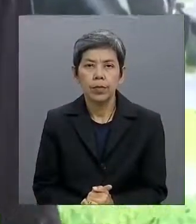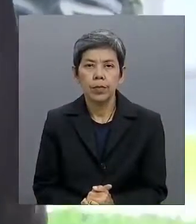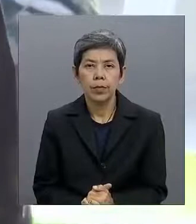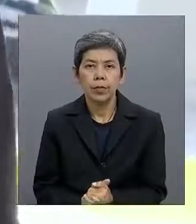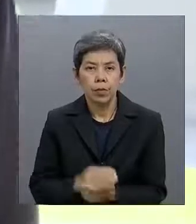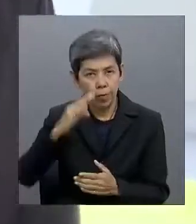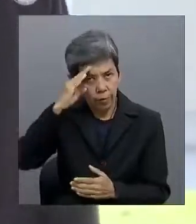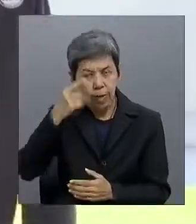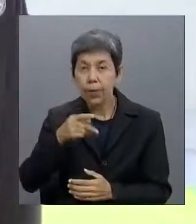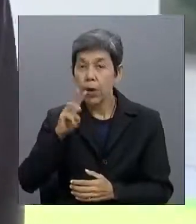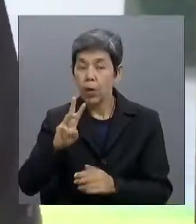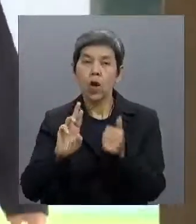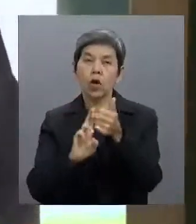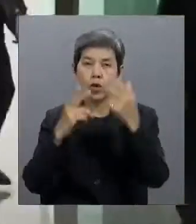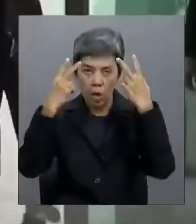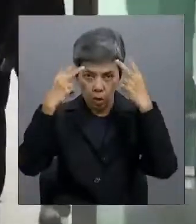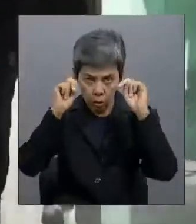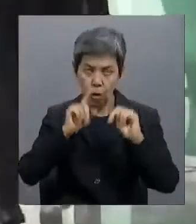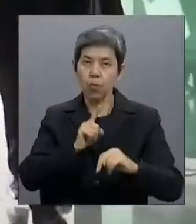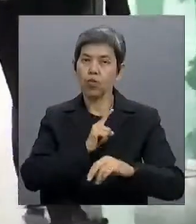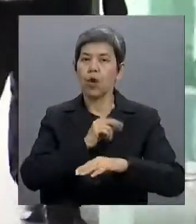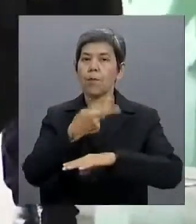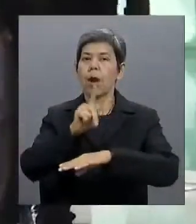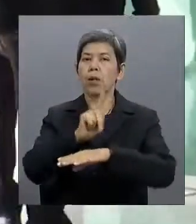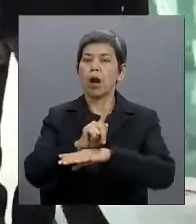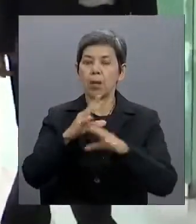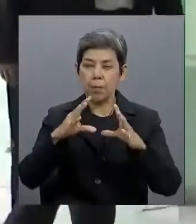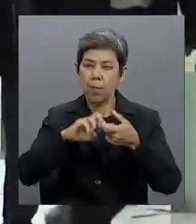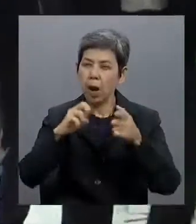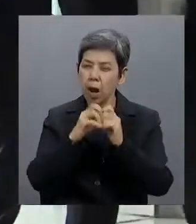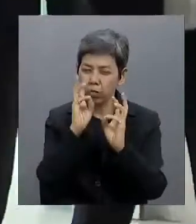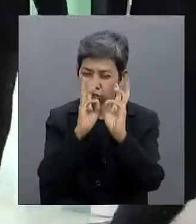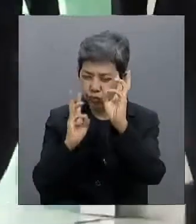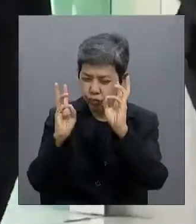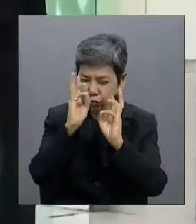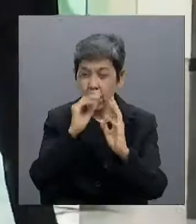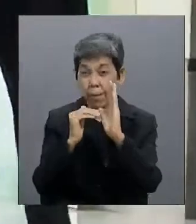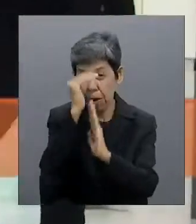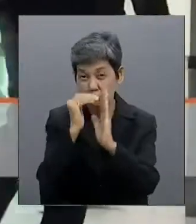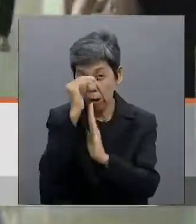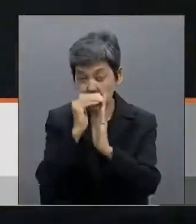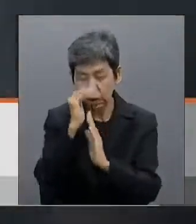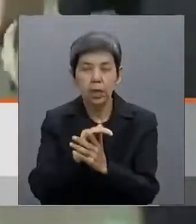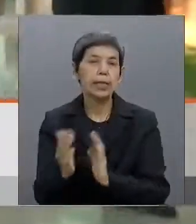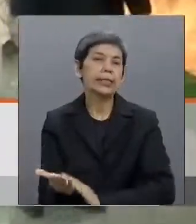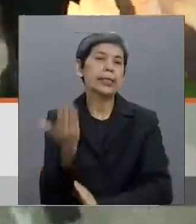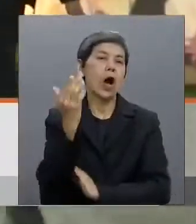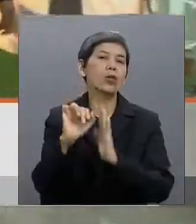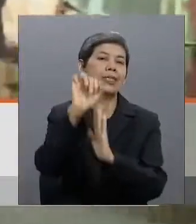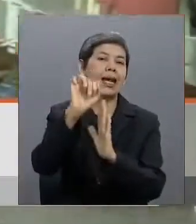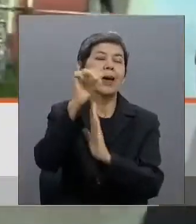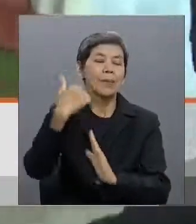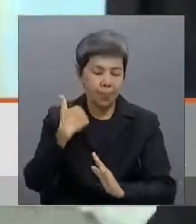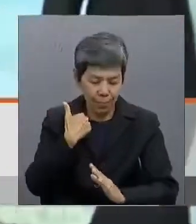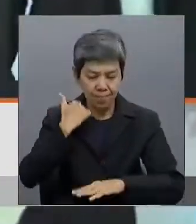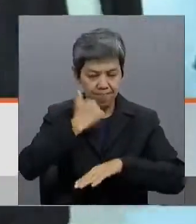พลเอกประวิตรวงษ์สุวรรณรองนายกรัฐมนตรีเป็นประธานการประชุมแก้ปัญหาฝุ่นควันในภาคเหนือในช่วงเช้าวันนี้นะครับที่จังหวัดเชียงใหม่โดยมี